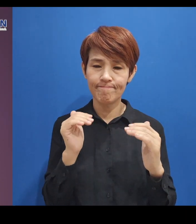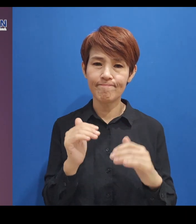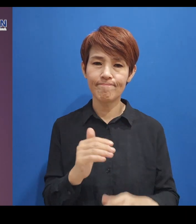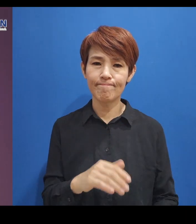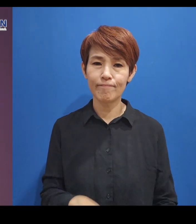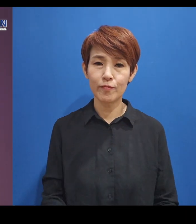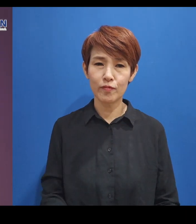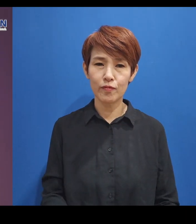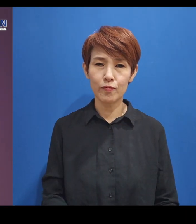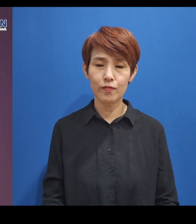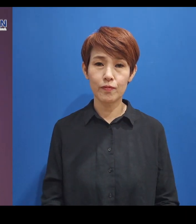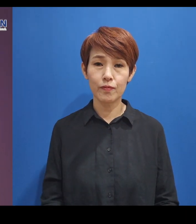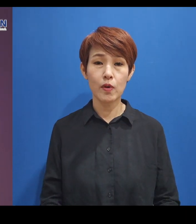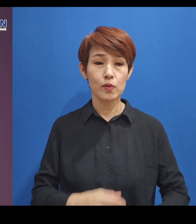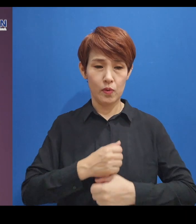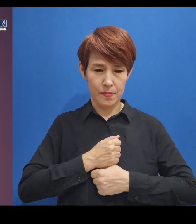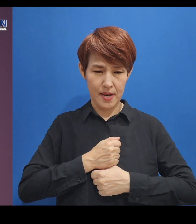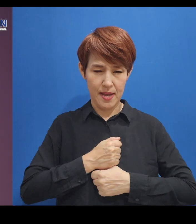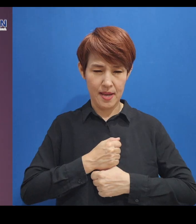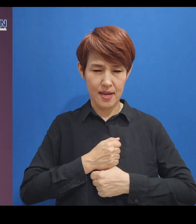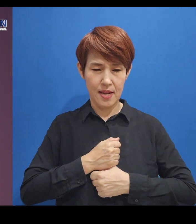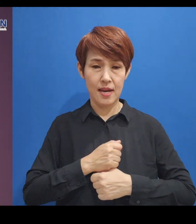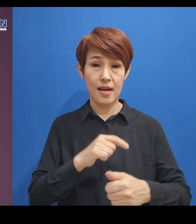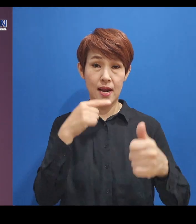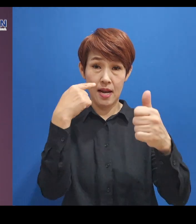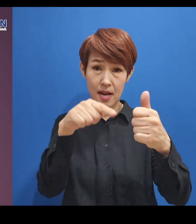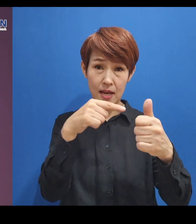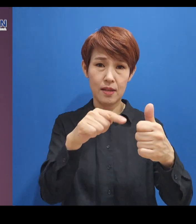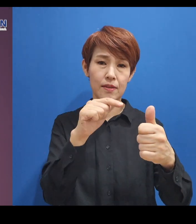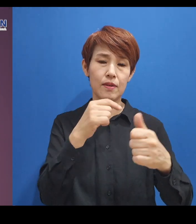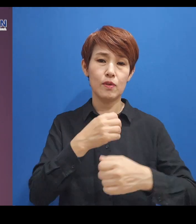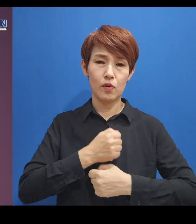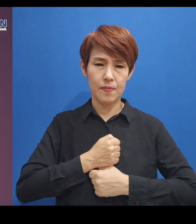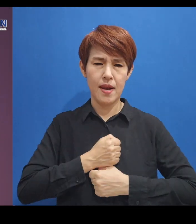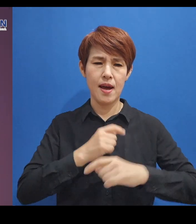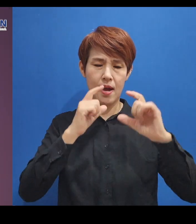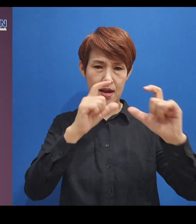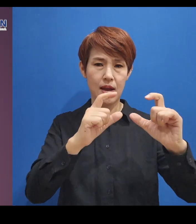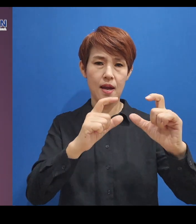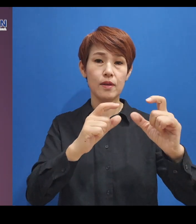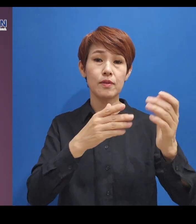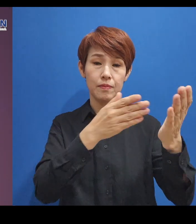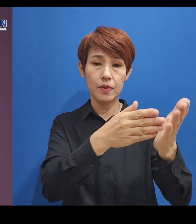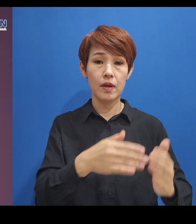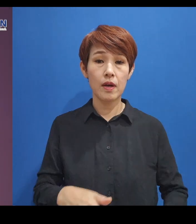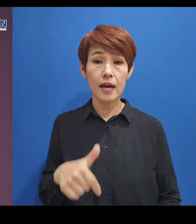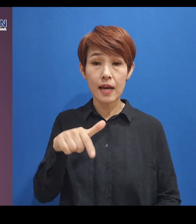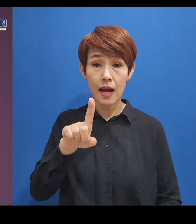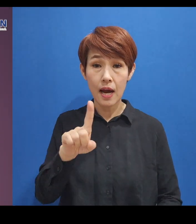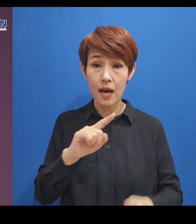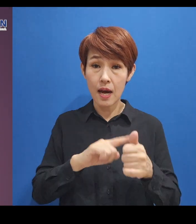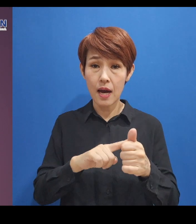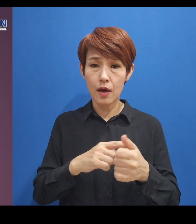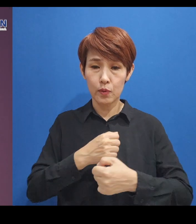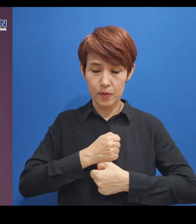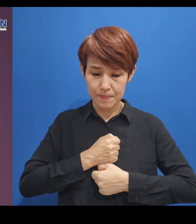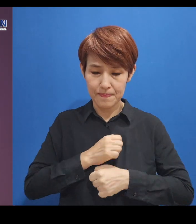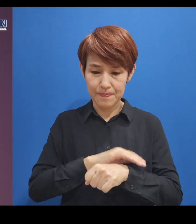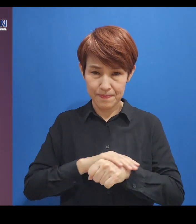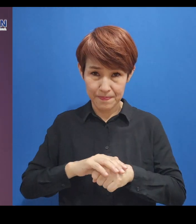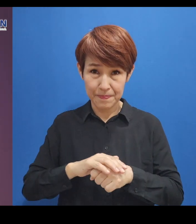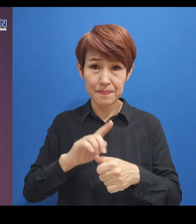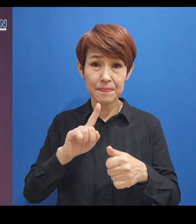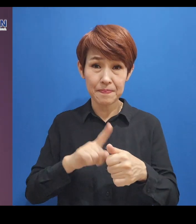건 조심하라고 가르쳤다는 겁니다. 그 자신이 조심하는 사람이었기 때문에